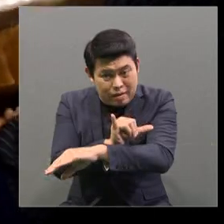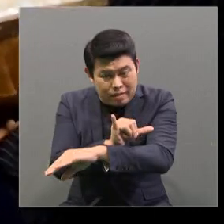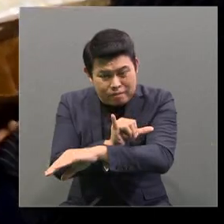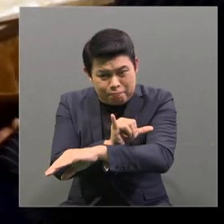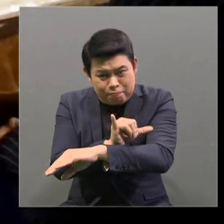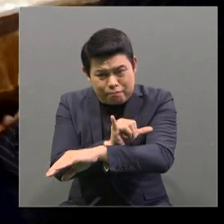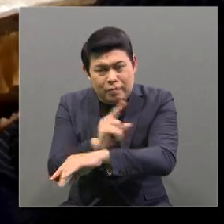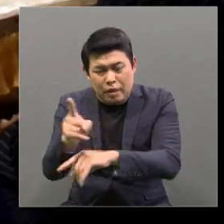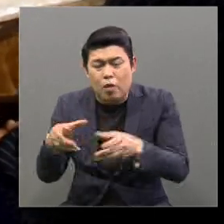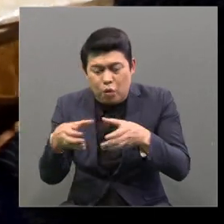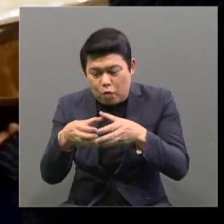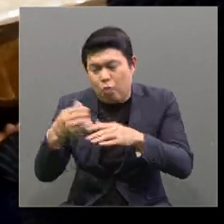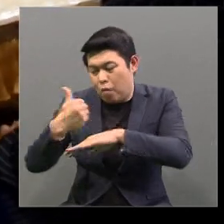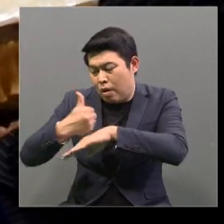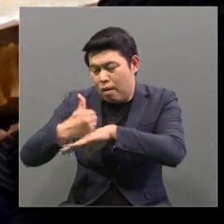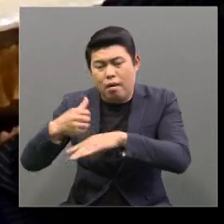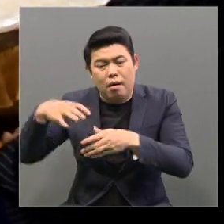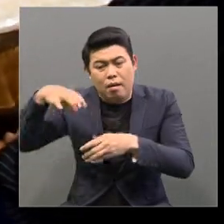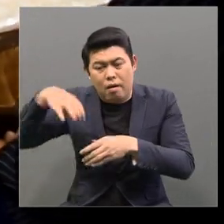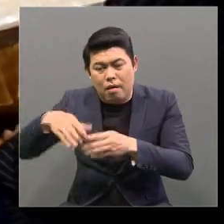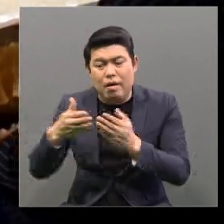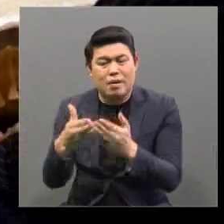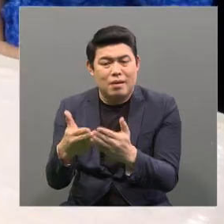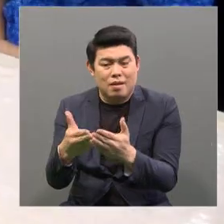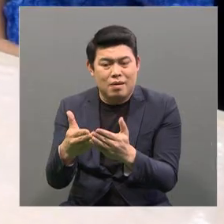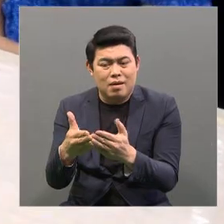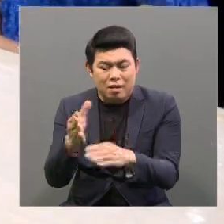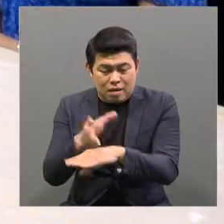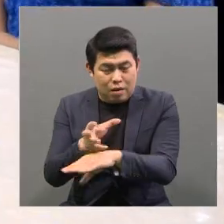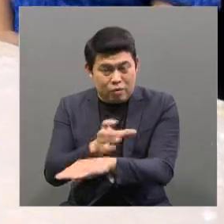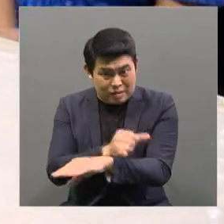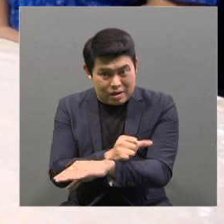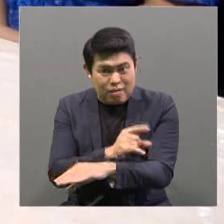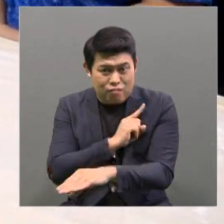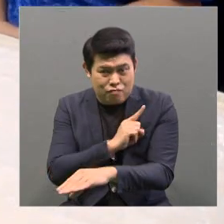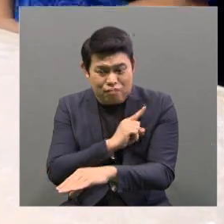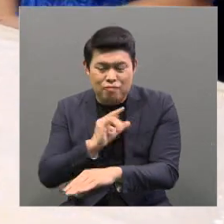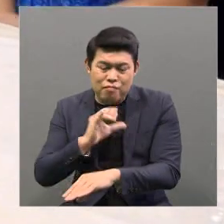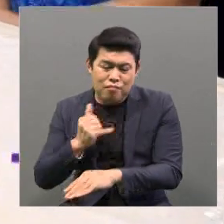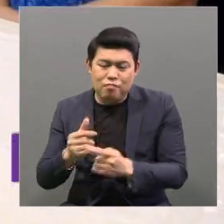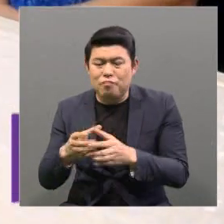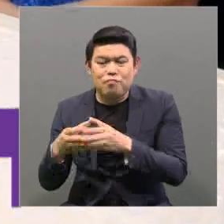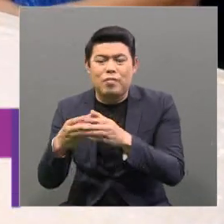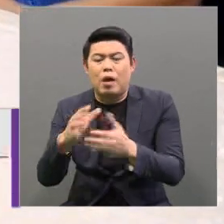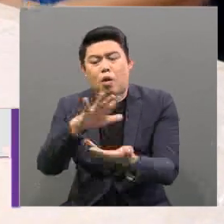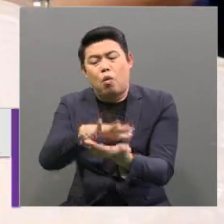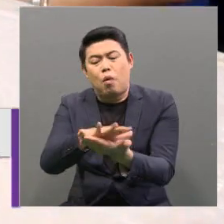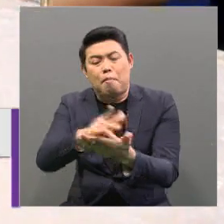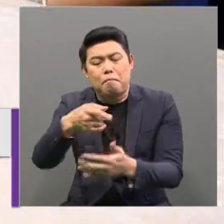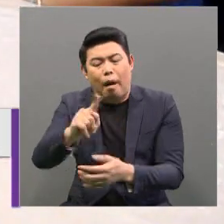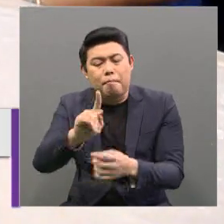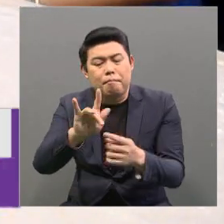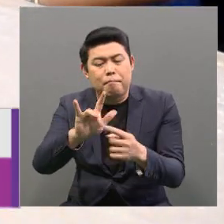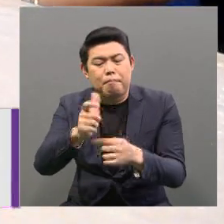อยุธยาพร้อมด้วยผู้อำนวยการสำนักงานเจ้าท่าภูมิภาคสาขาอยุธยาเดินทางไปที่โรงเรียนชุมชนป้อมเพชรซึ่งอยู่